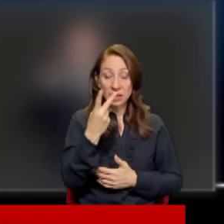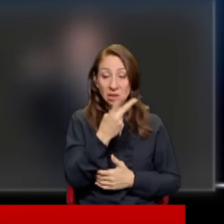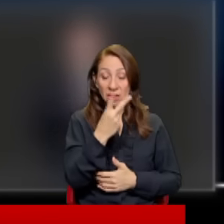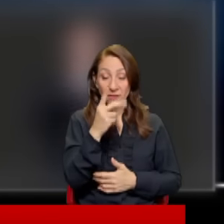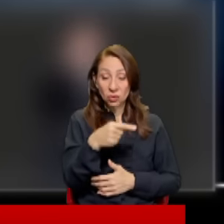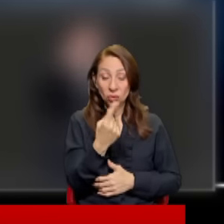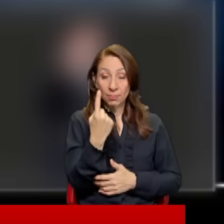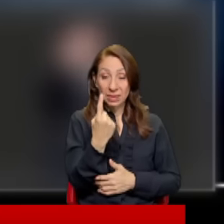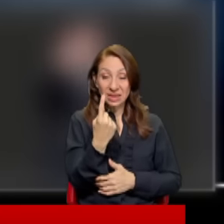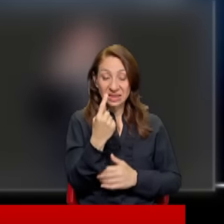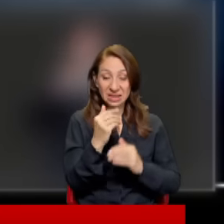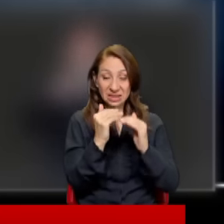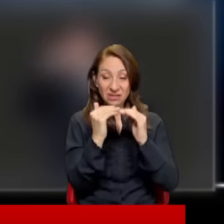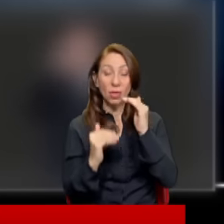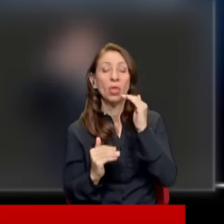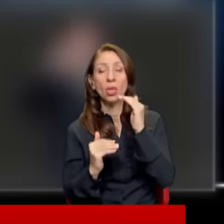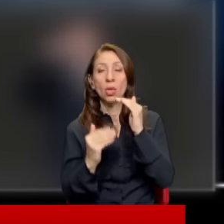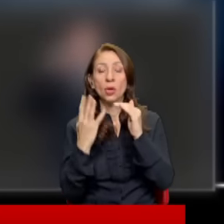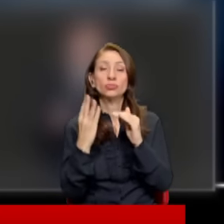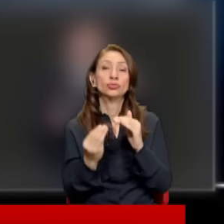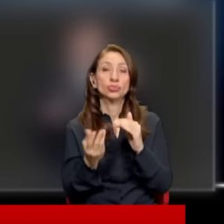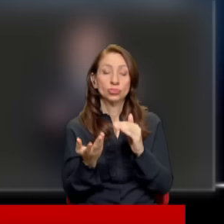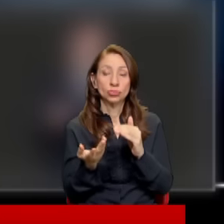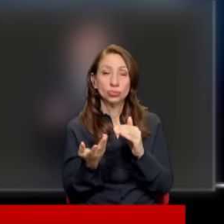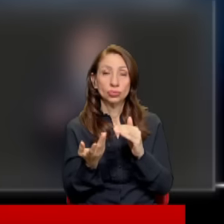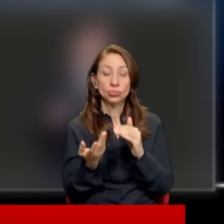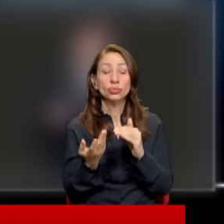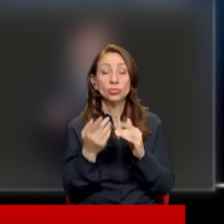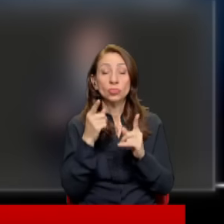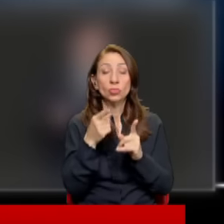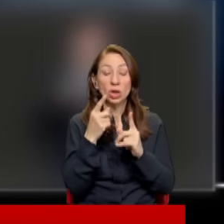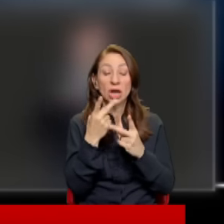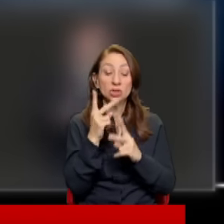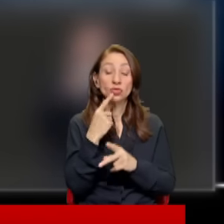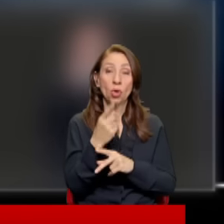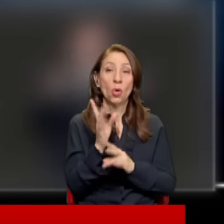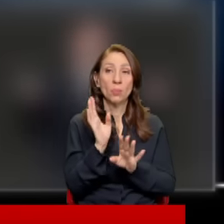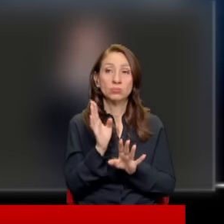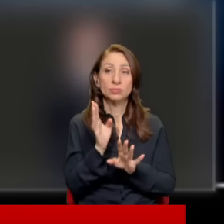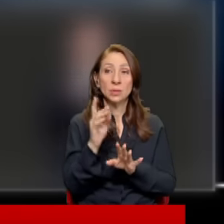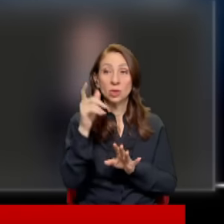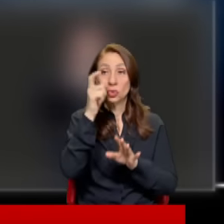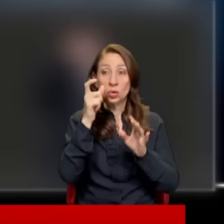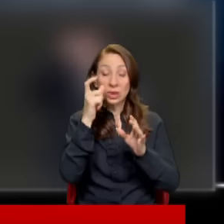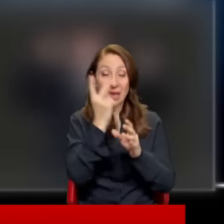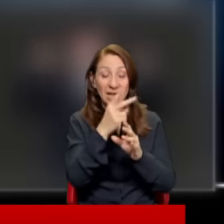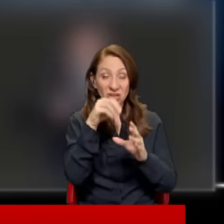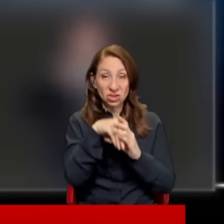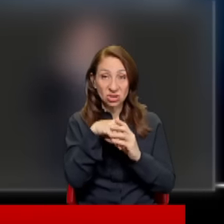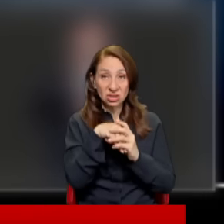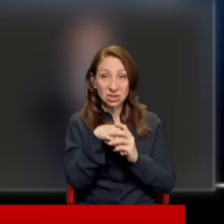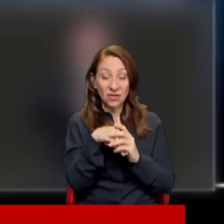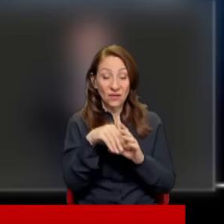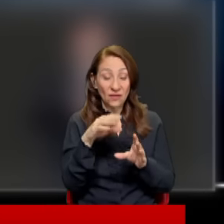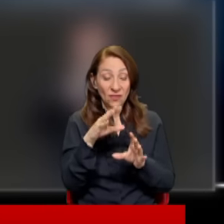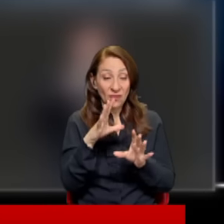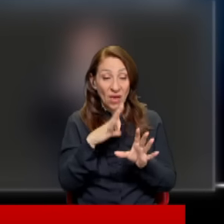2,1 seviyesinin altındayız Bu açık söylüyorum Türkiye açısından